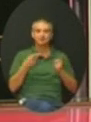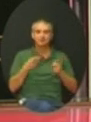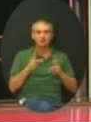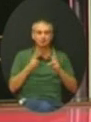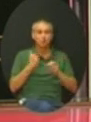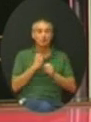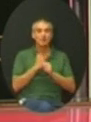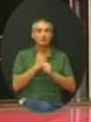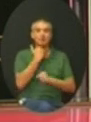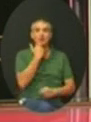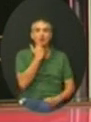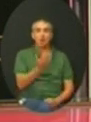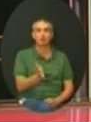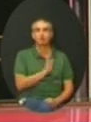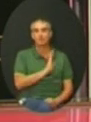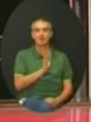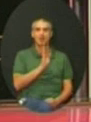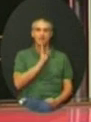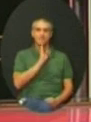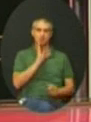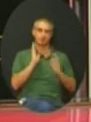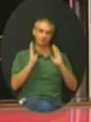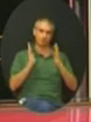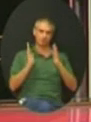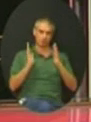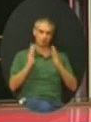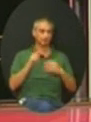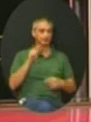צורת עבודה קלוקלת, בעייתית מאוד.